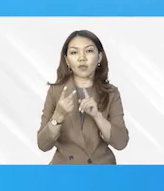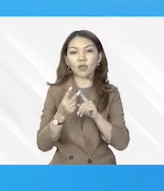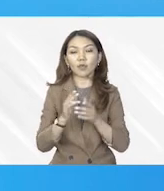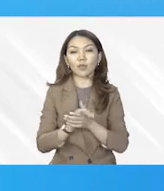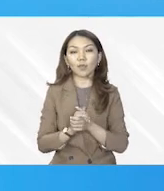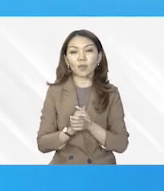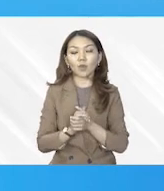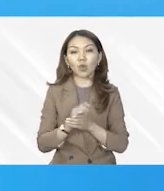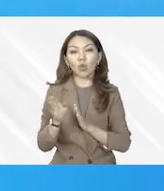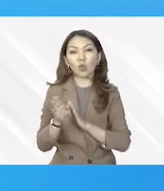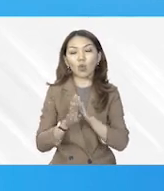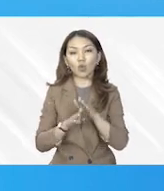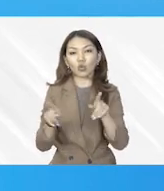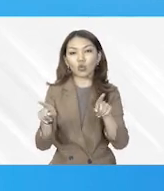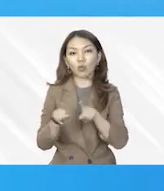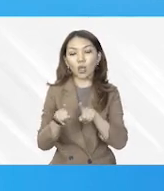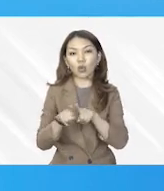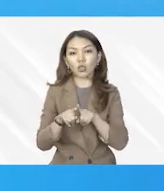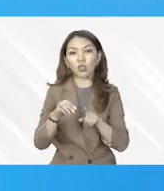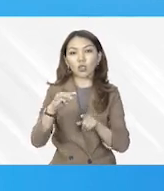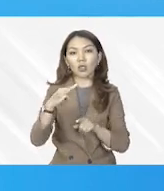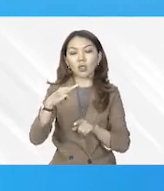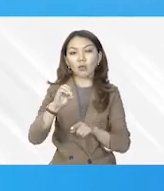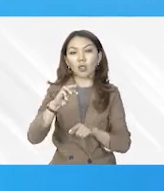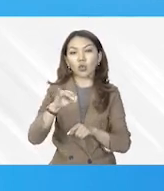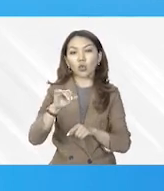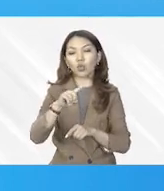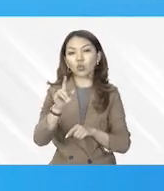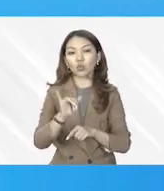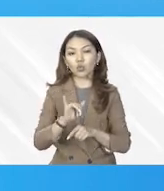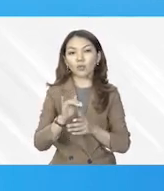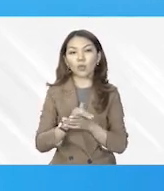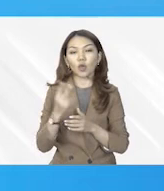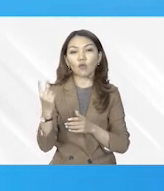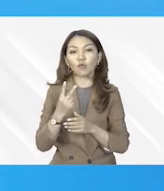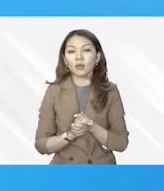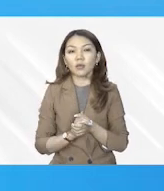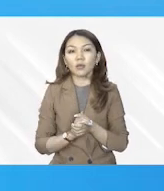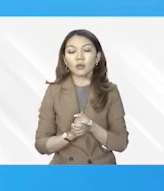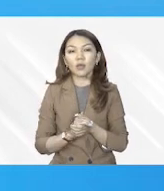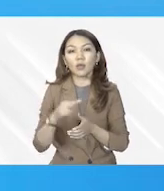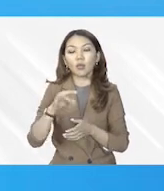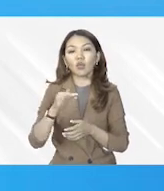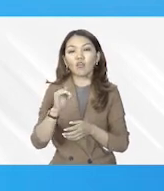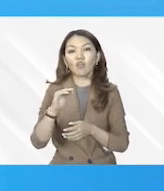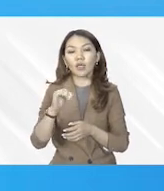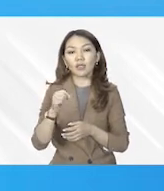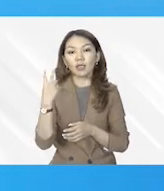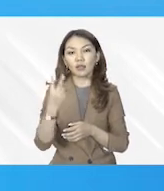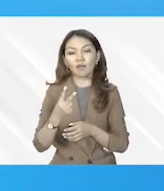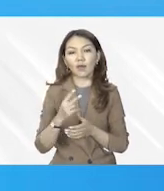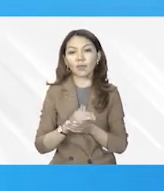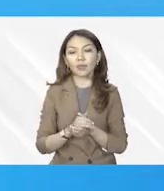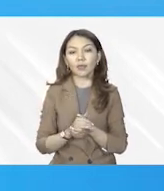полностью идентичен митозу и происходит в двух клетках ядрах синхронно. Профаза 2